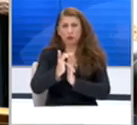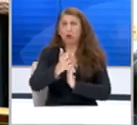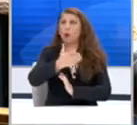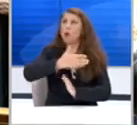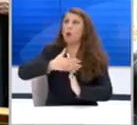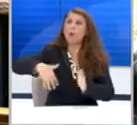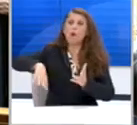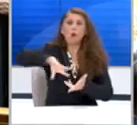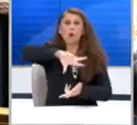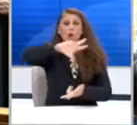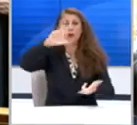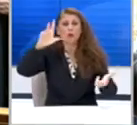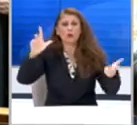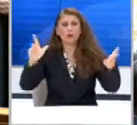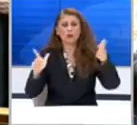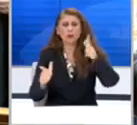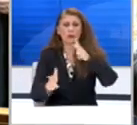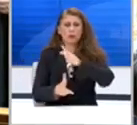ηγουμένην